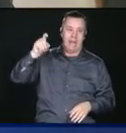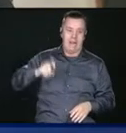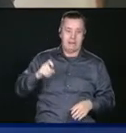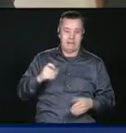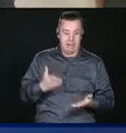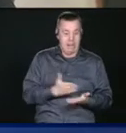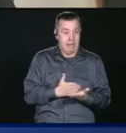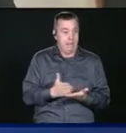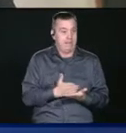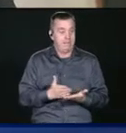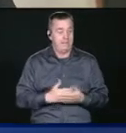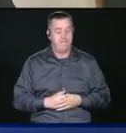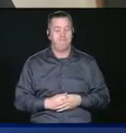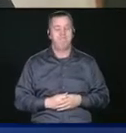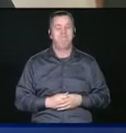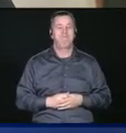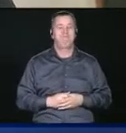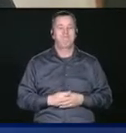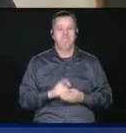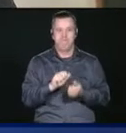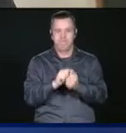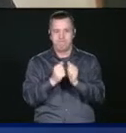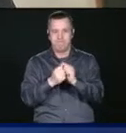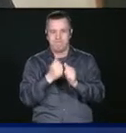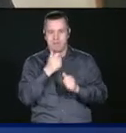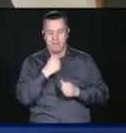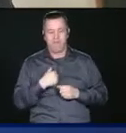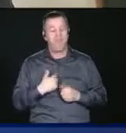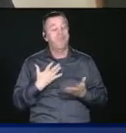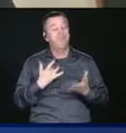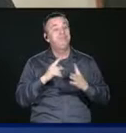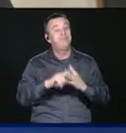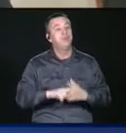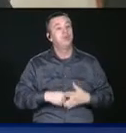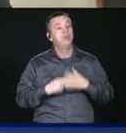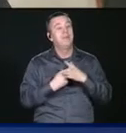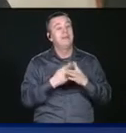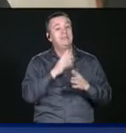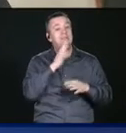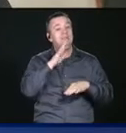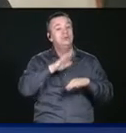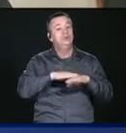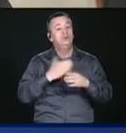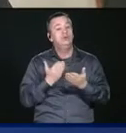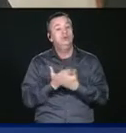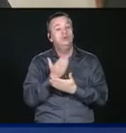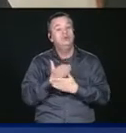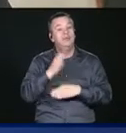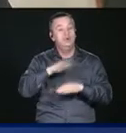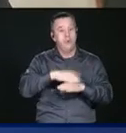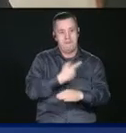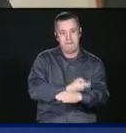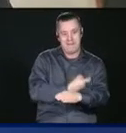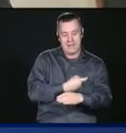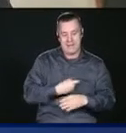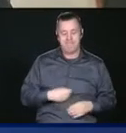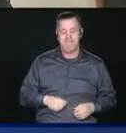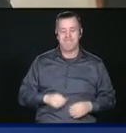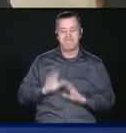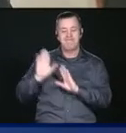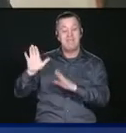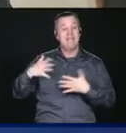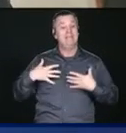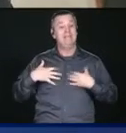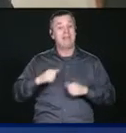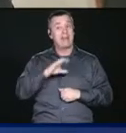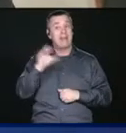jours-ci. I want to start with some news on the medical front. Des nouvelles sur le front médical. Santé Canada a approuvé